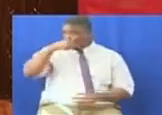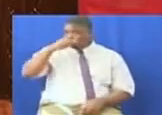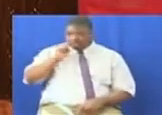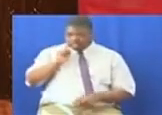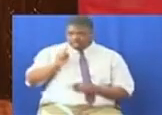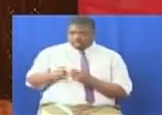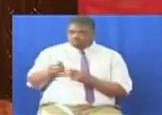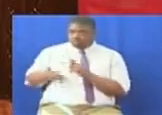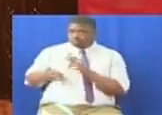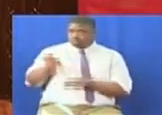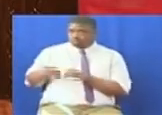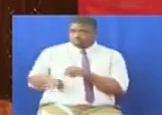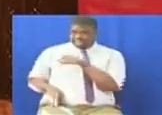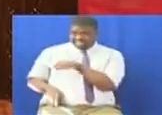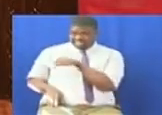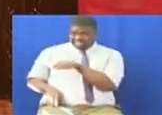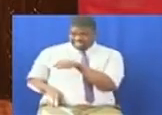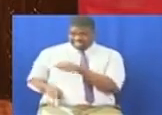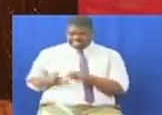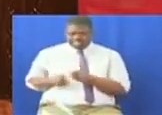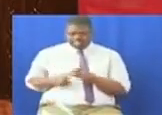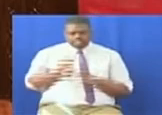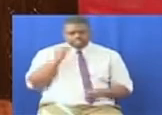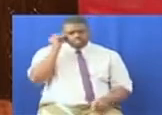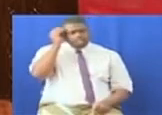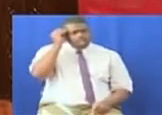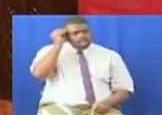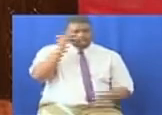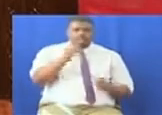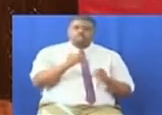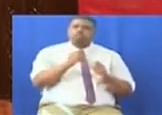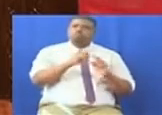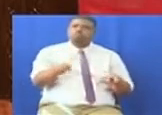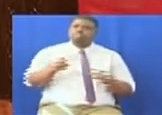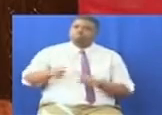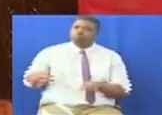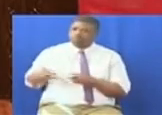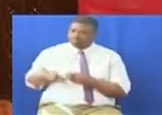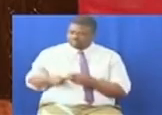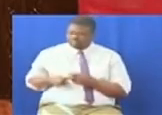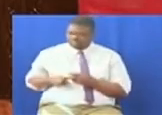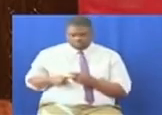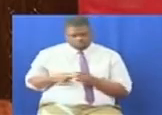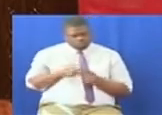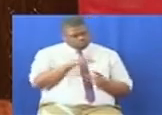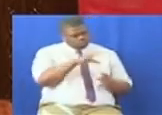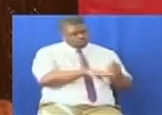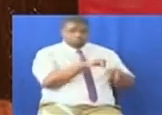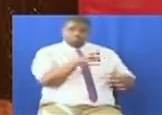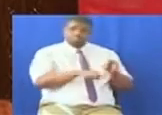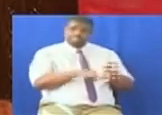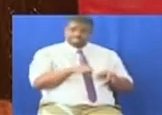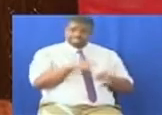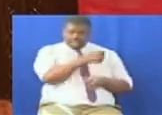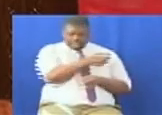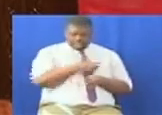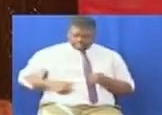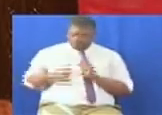urais, tulikuwa na dhana tofauti sana ya uchaguzi wa rais. Uchaguzi wa rais ulikuwa na mambo mawili. La